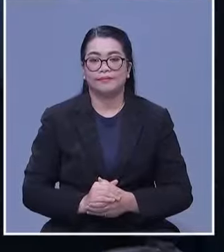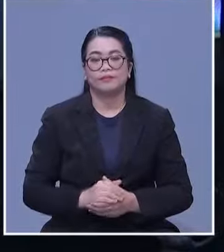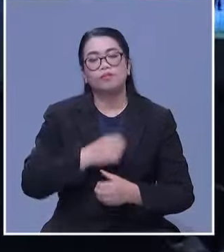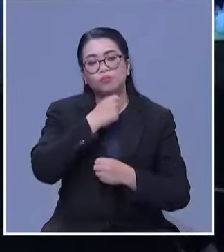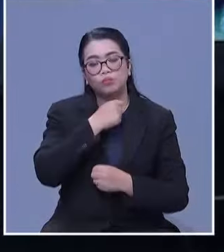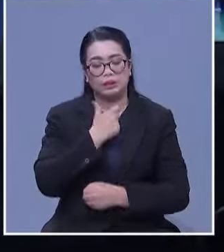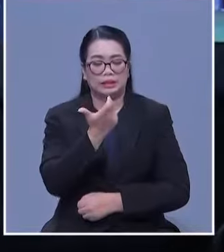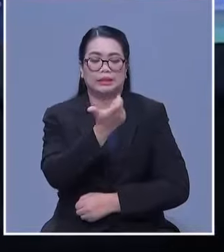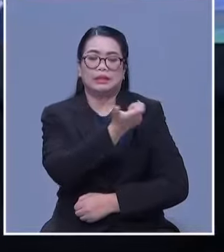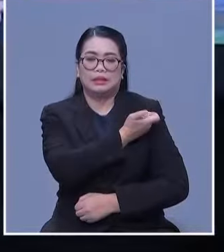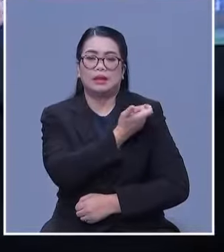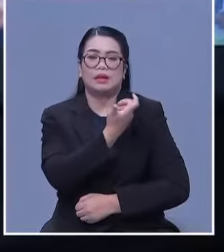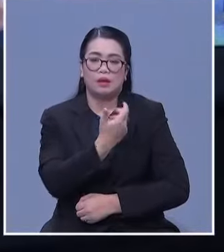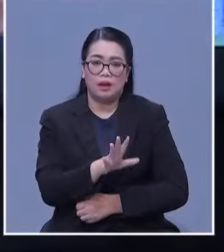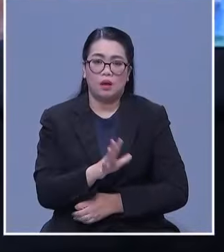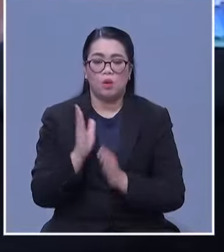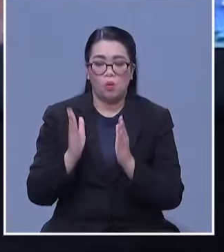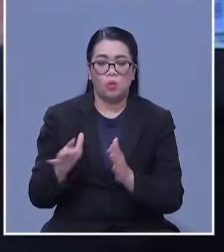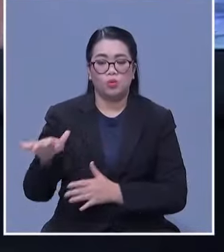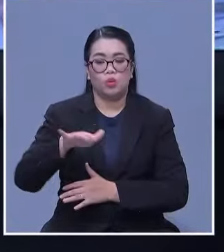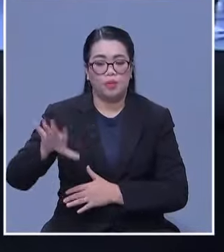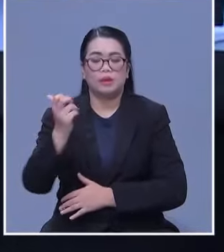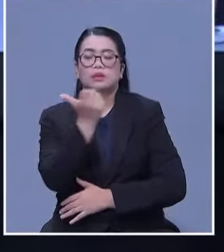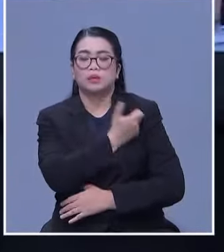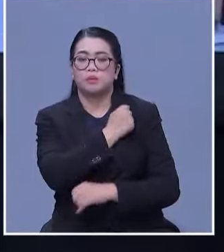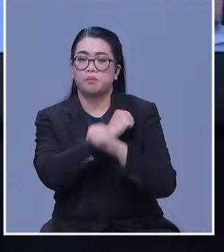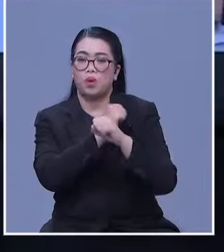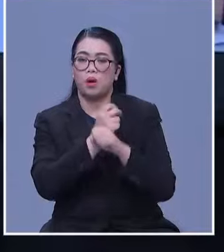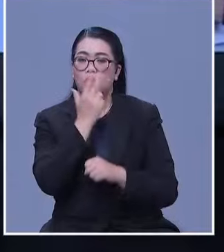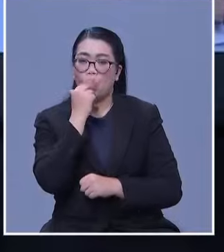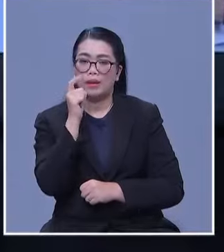อายุฉีดวัคซีนไข้หวัดใหญ่ชนิดเดียวกันกับคนทั่วไปได้จริงหร